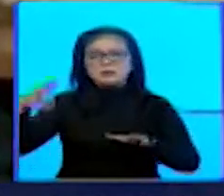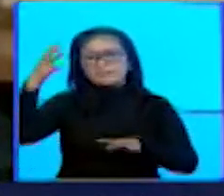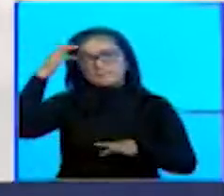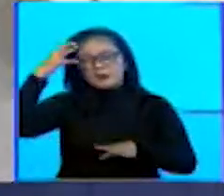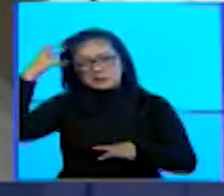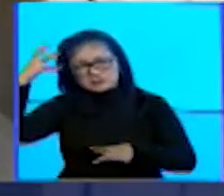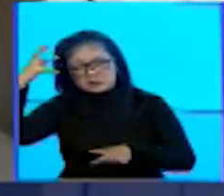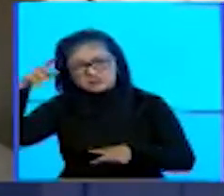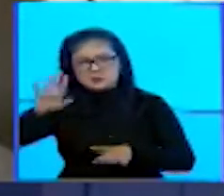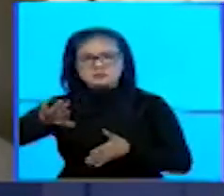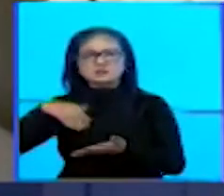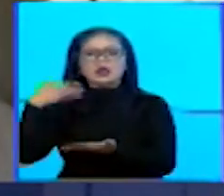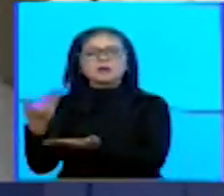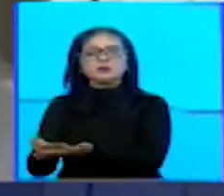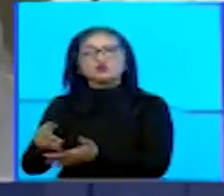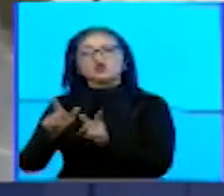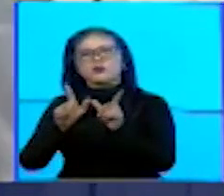langsung tidur.